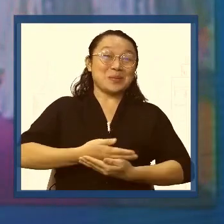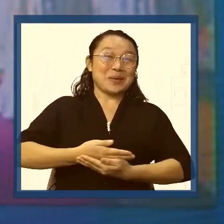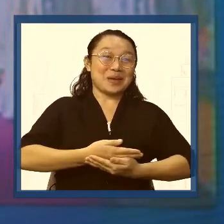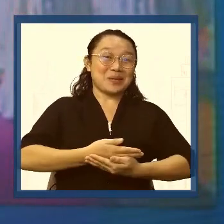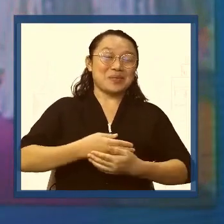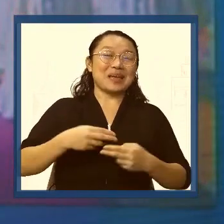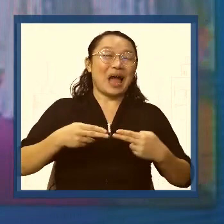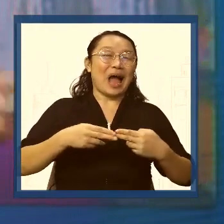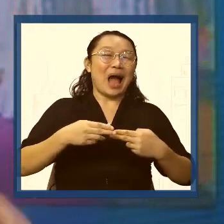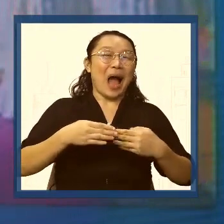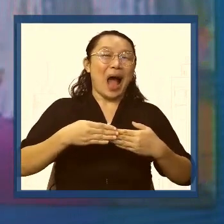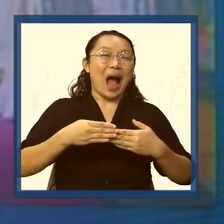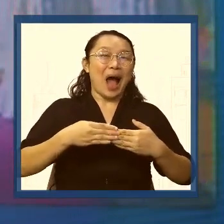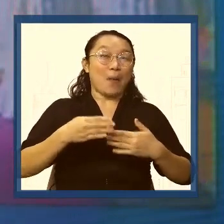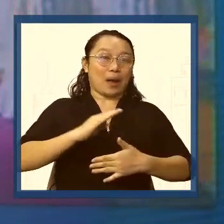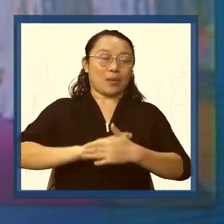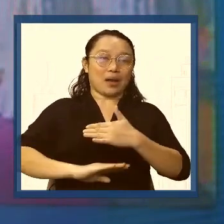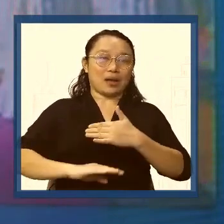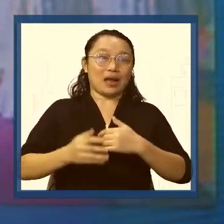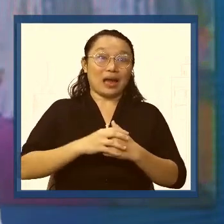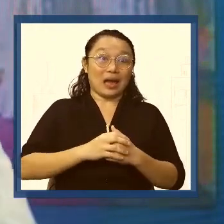ilang dagas pagpuyo,